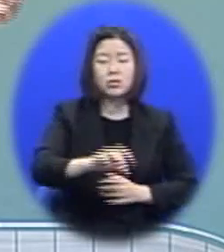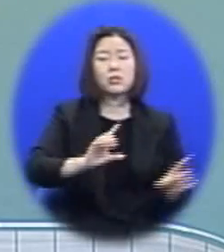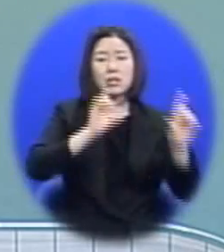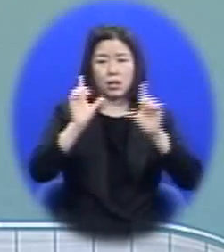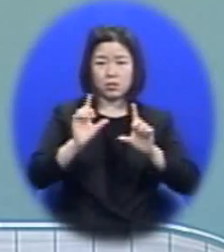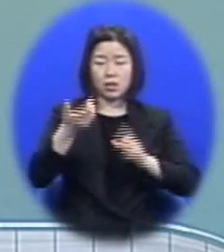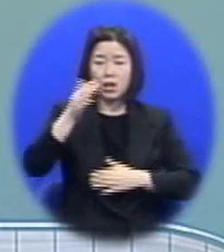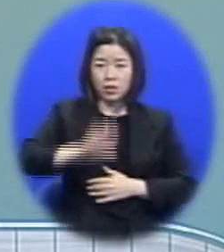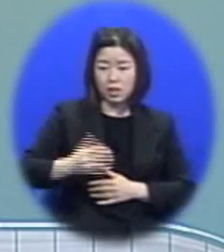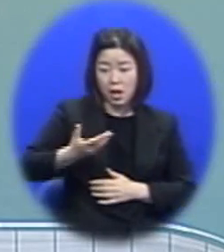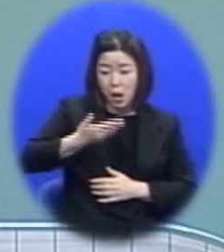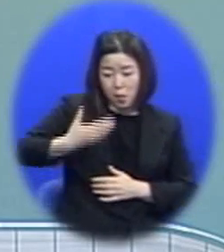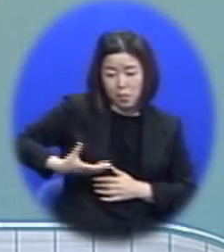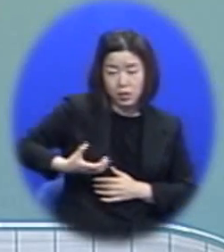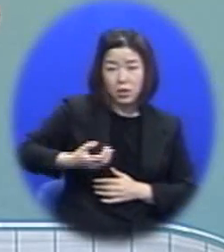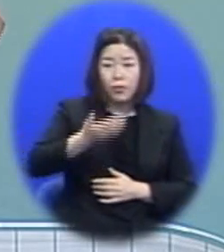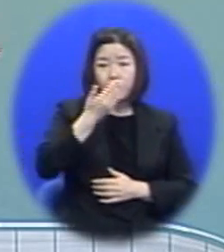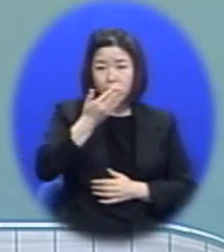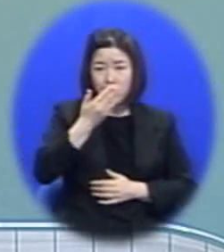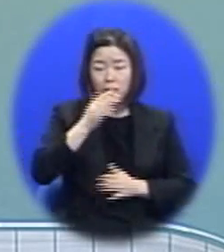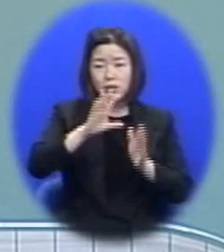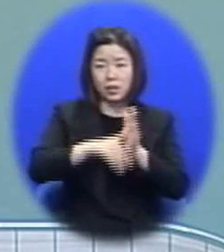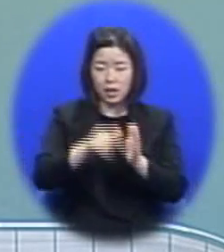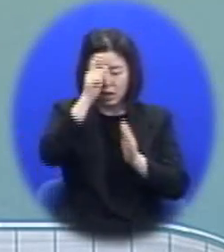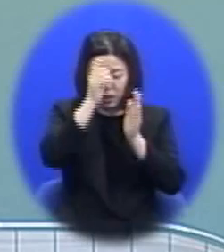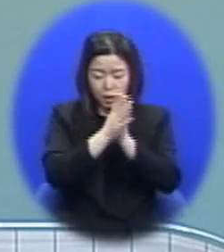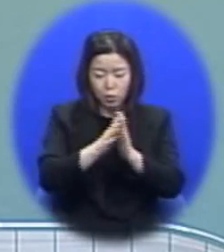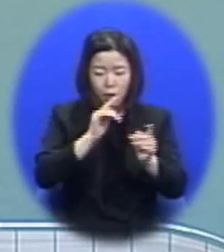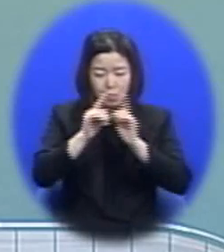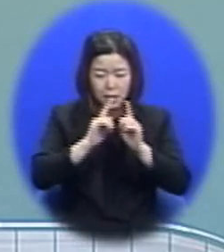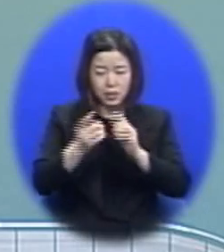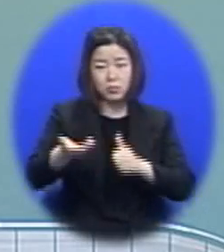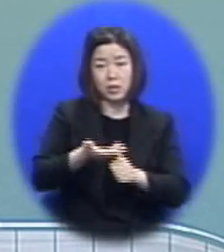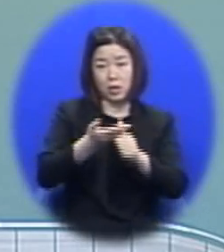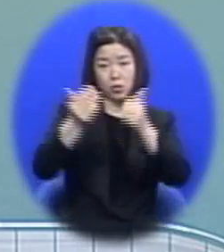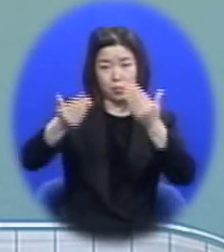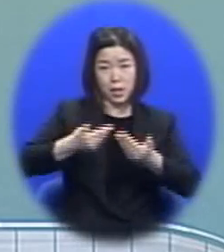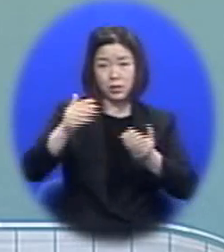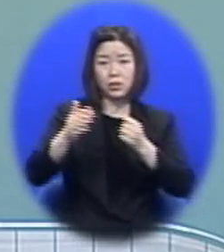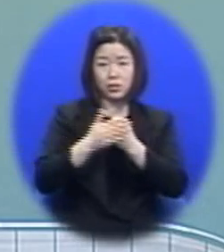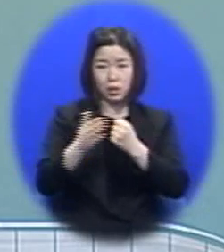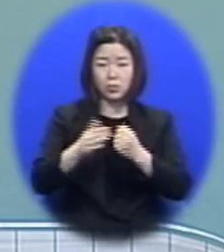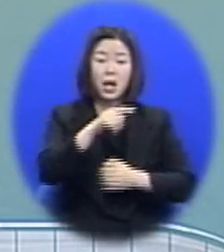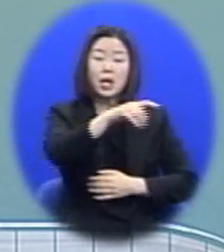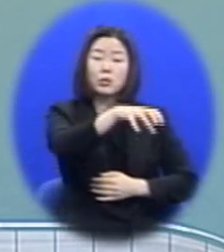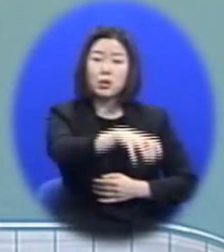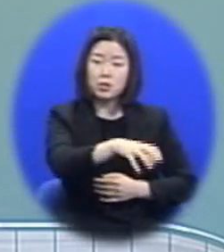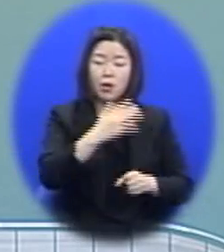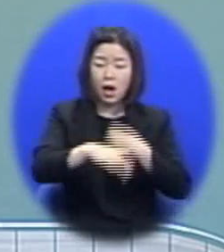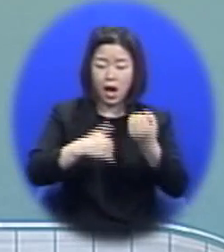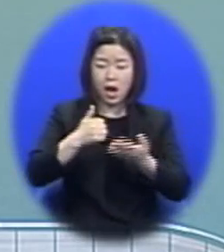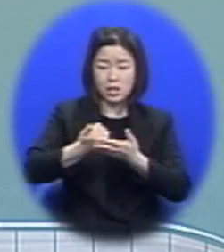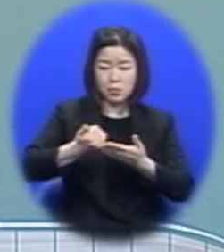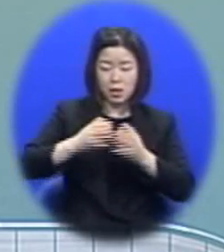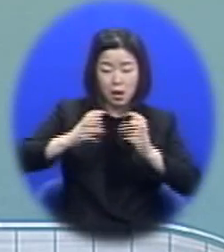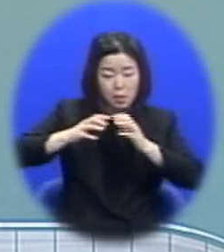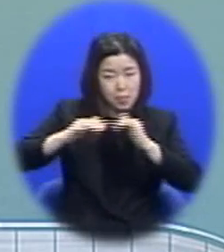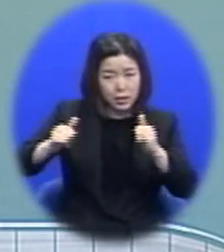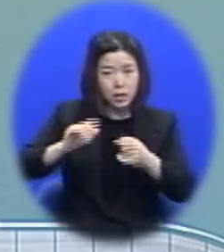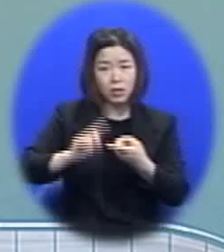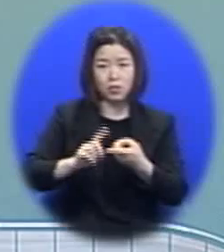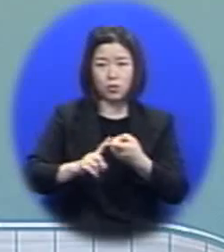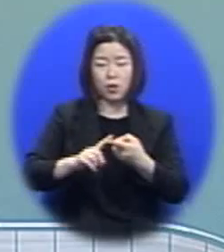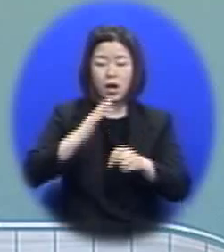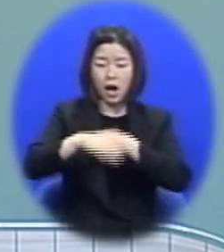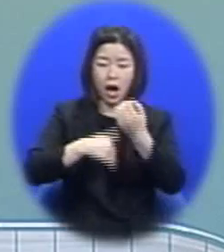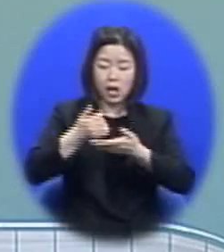때까지 엄마품에서 기도와 말씀 양육 받은 것 때문에 거기서 그는 자기가 하나님의 백성인 것과 그리고 하나님의